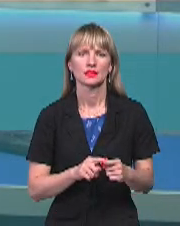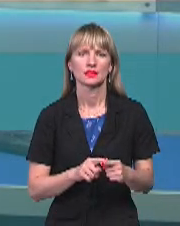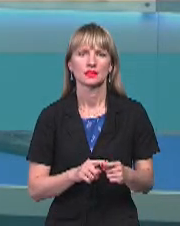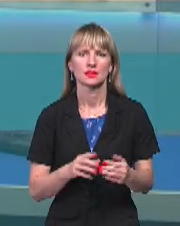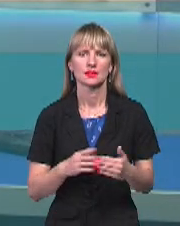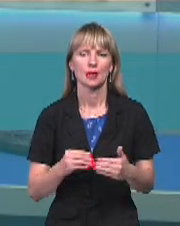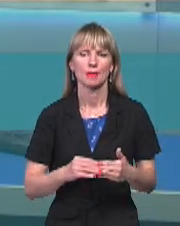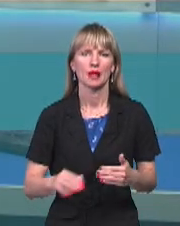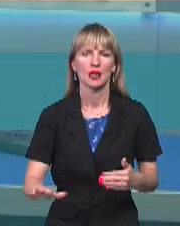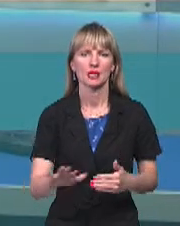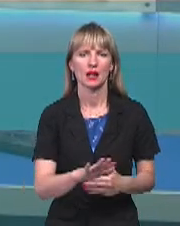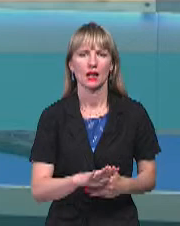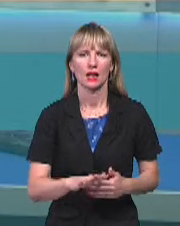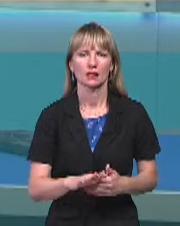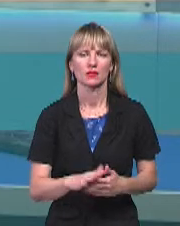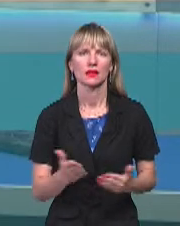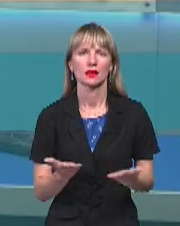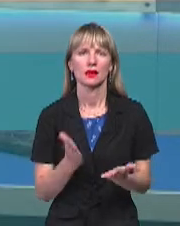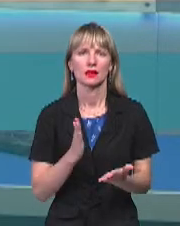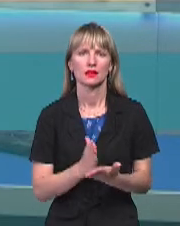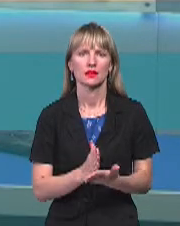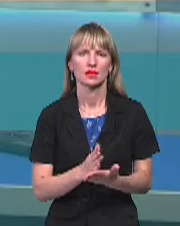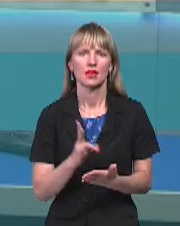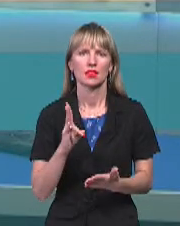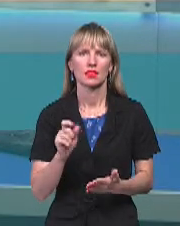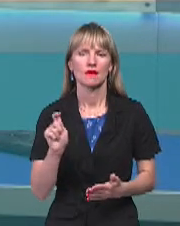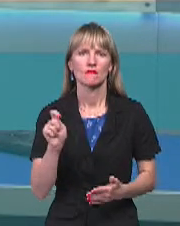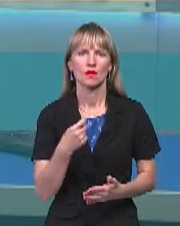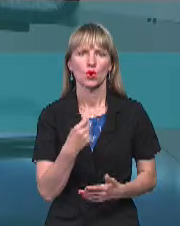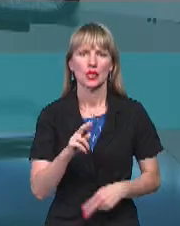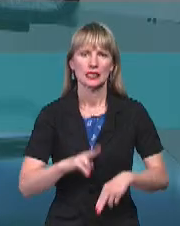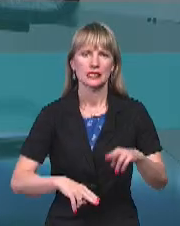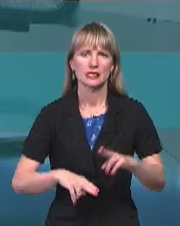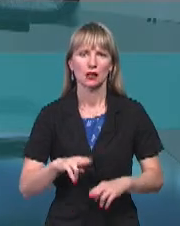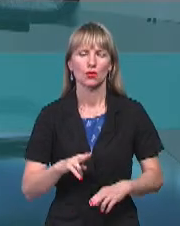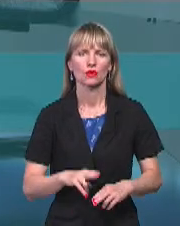ця ділянка, яка знаходиться на воєнстрої.